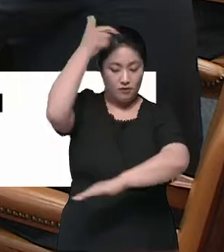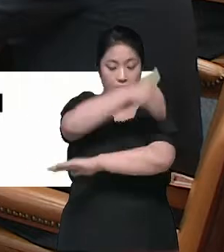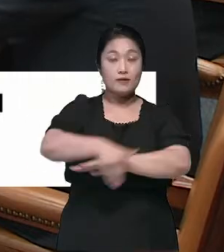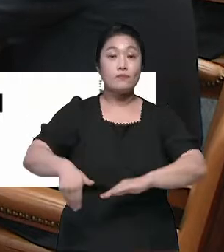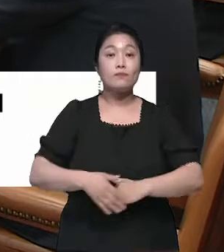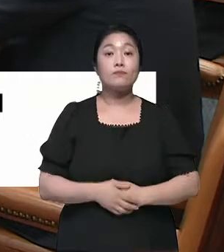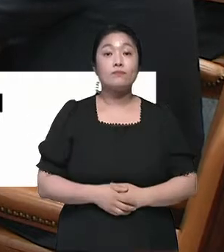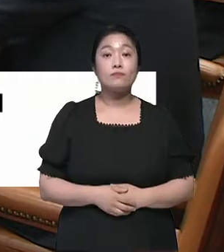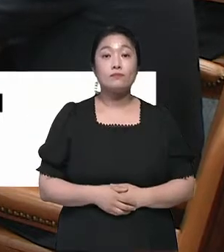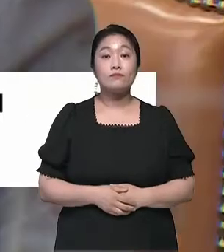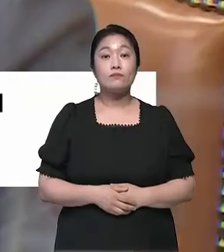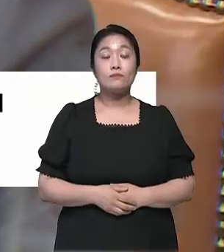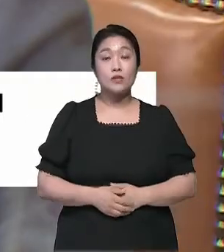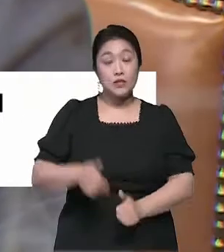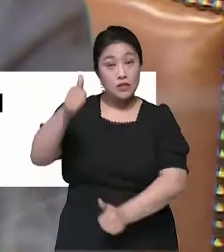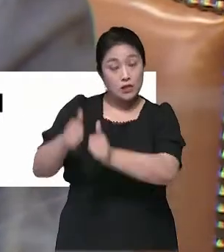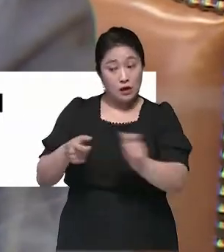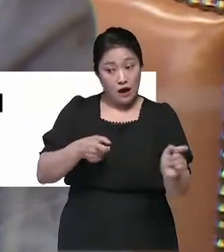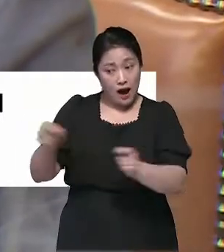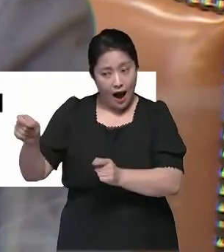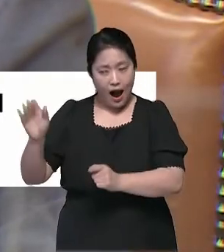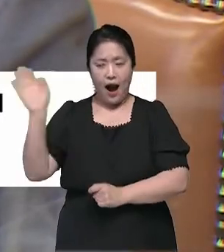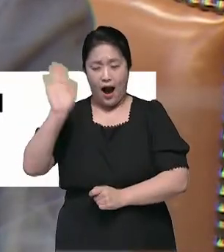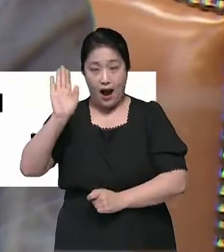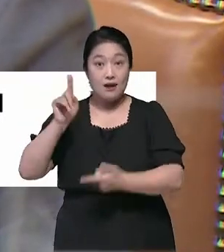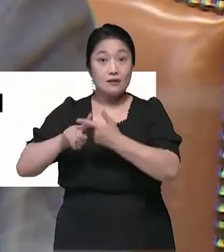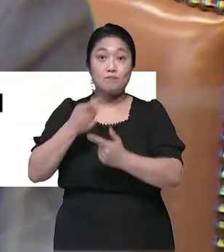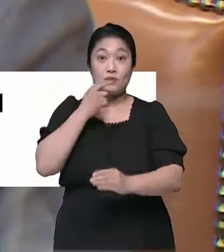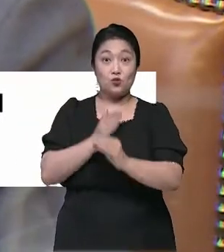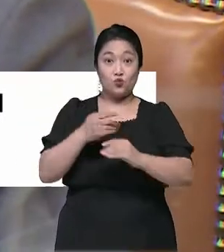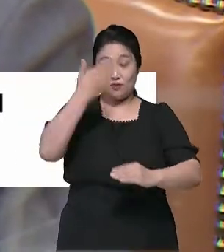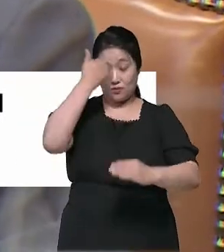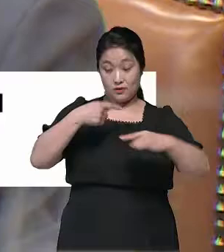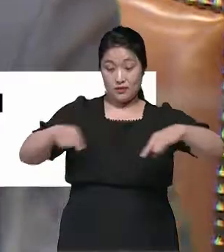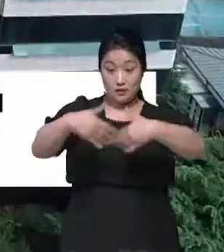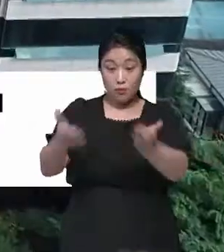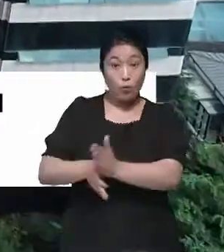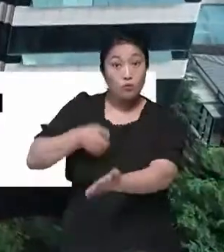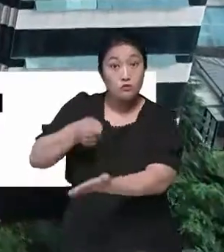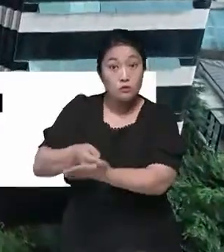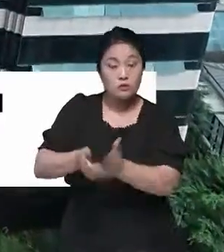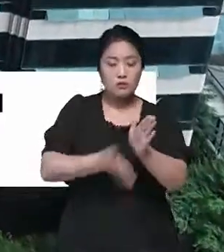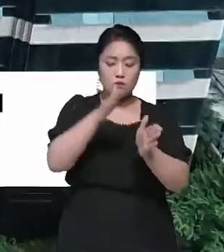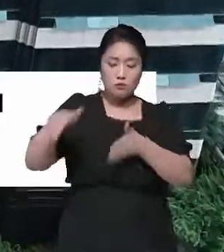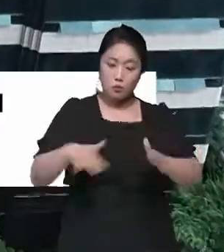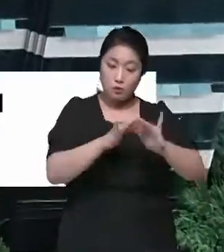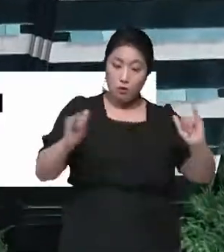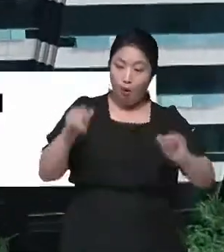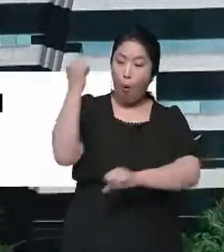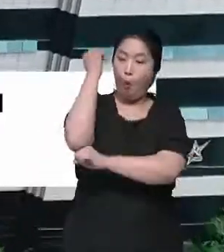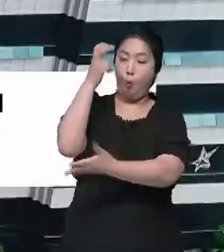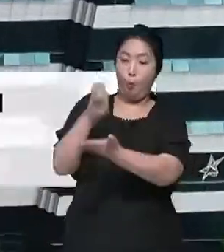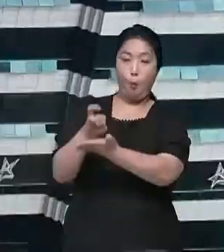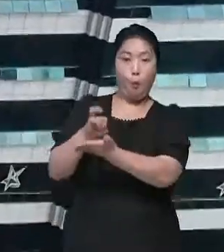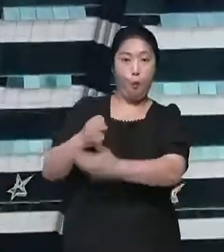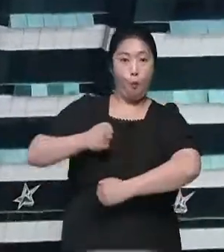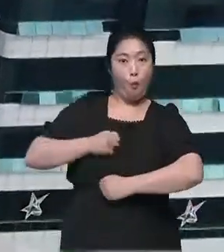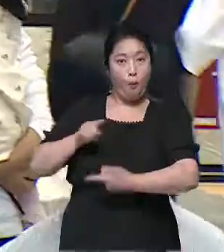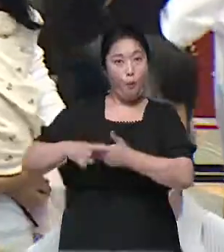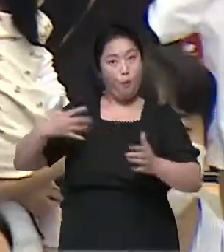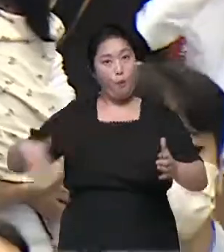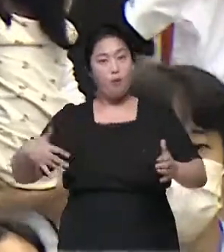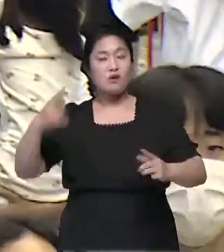됩니다. 경선을 연기하지 않겠다는 민주당 지도부의 결정에 시도민들은 원칙을 지켰다는